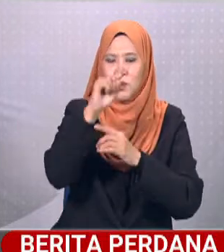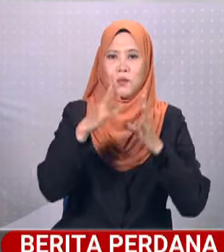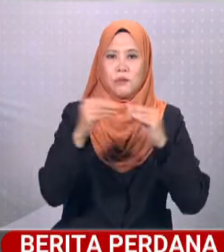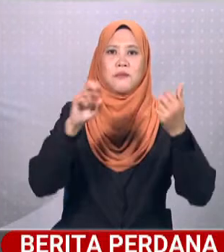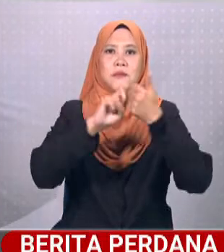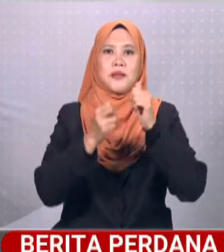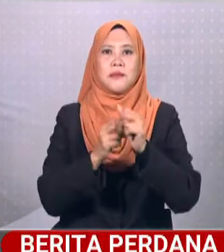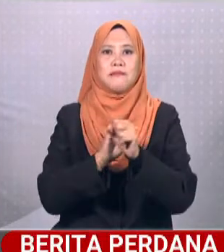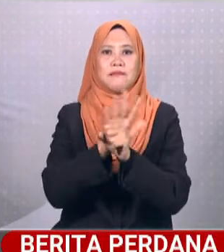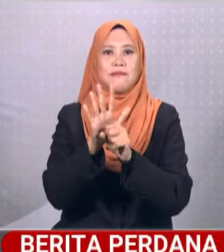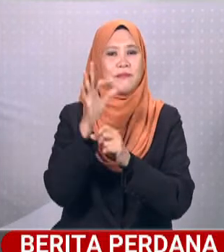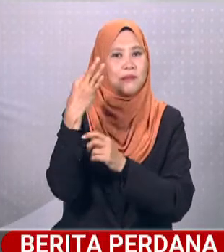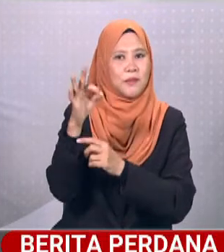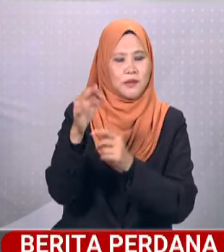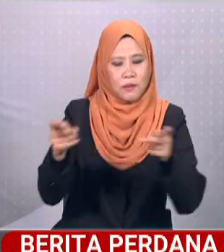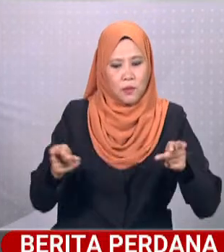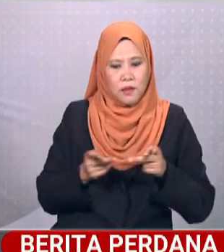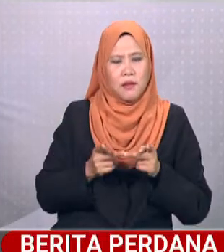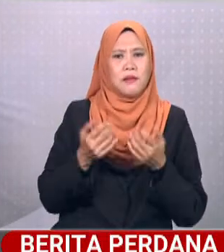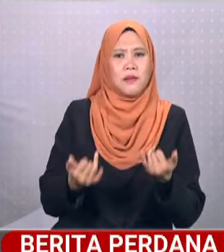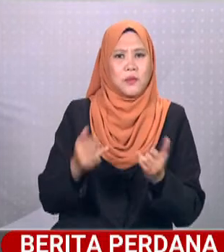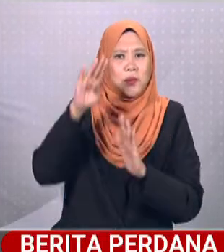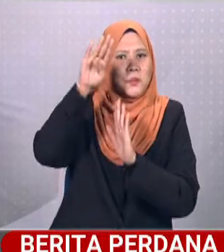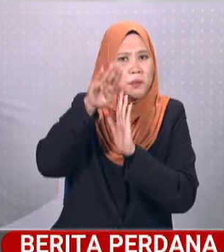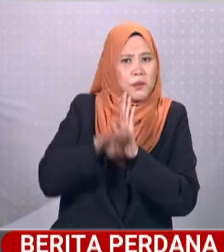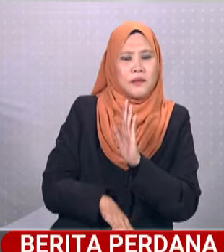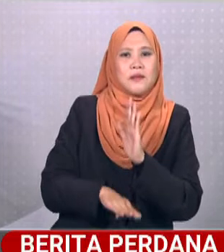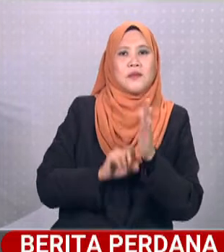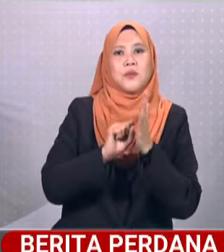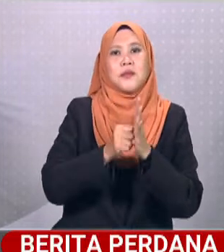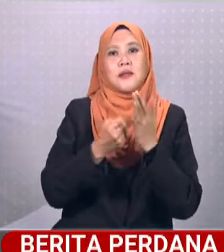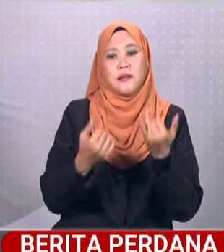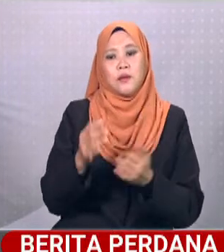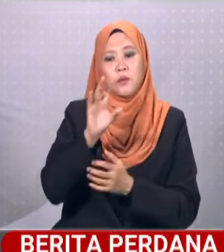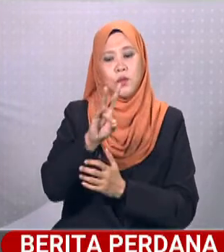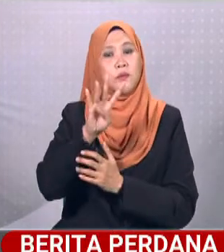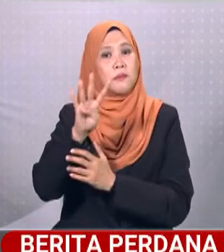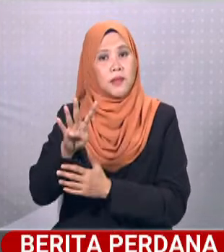pandemik COVID-19 di kawasan yang kekurangan sumber. Beliau antara 74